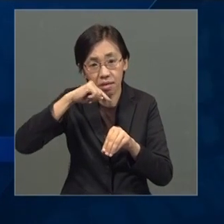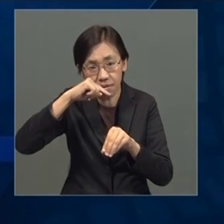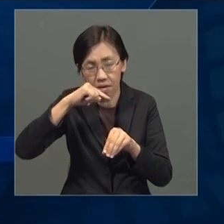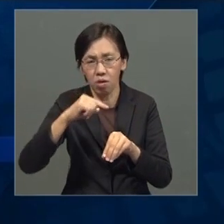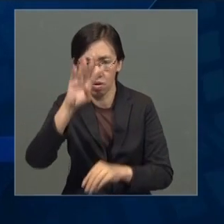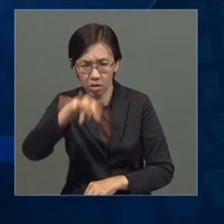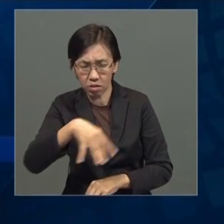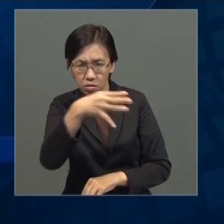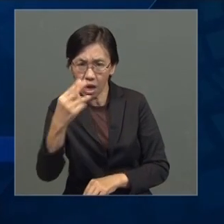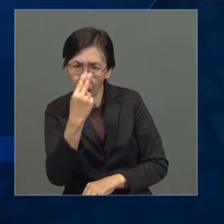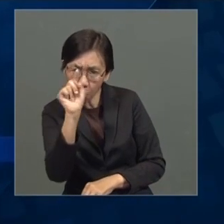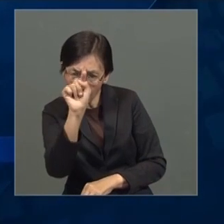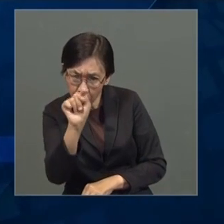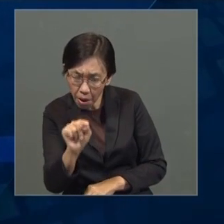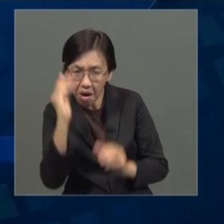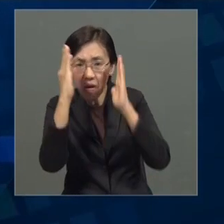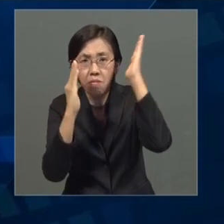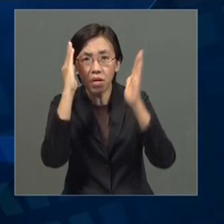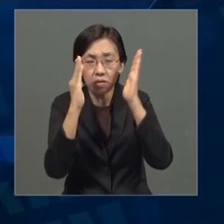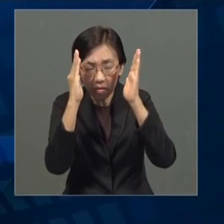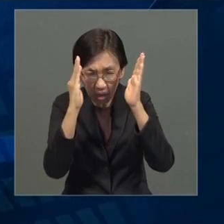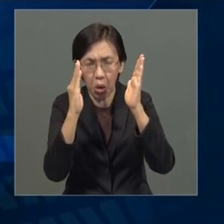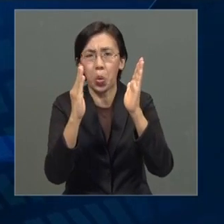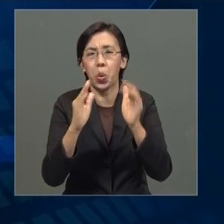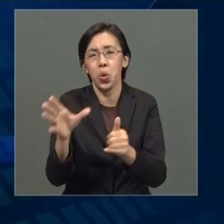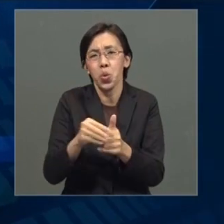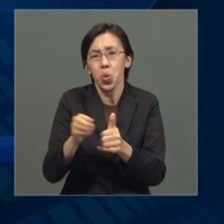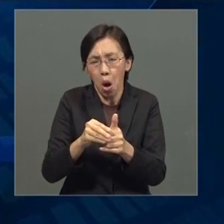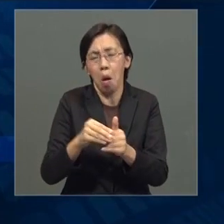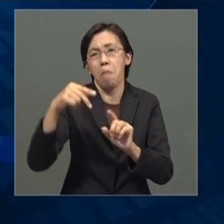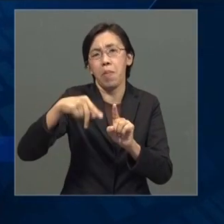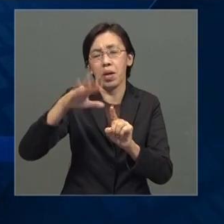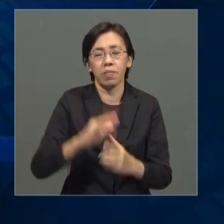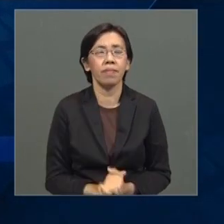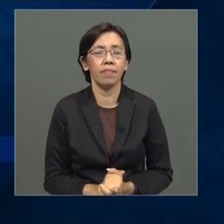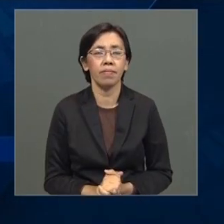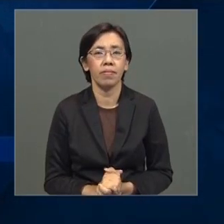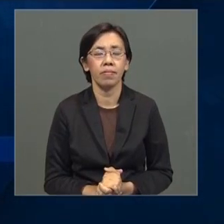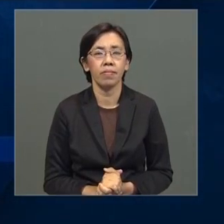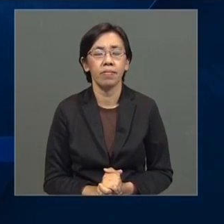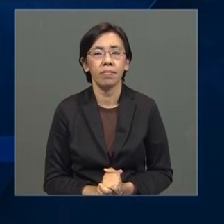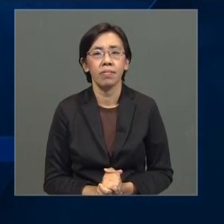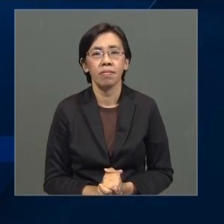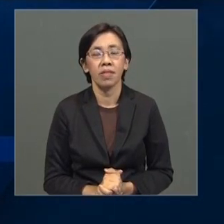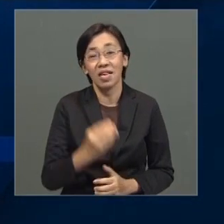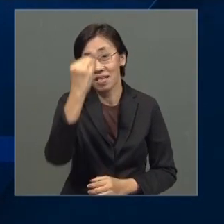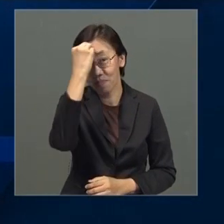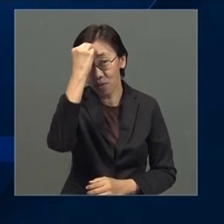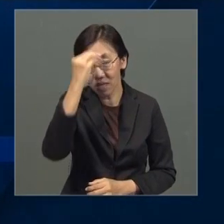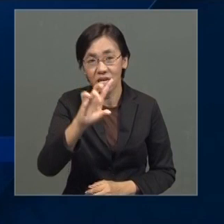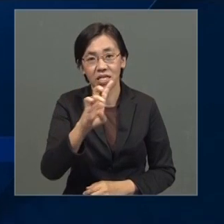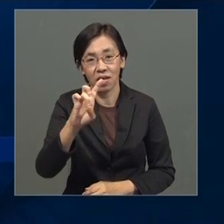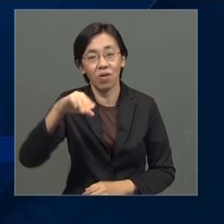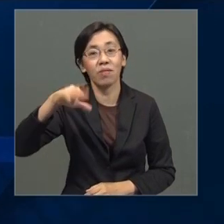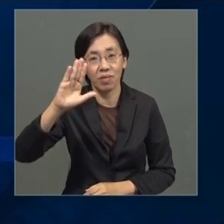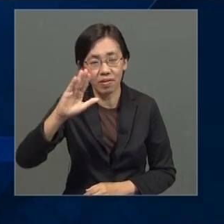ดตามอย่างใกล้ชิดนะคะมาเลเซียตัวเลขยังเป็นพันนะคะเช่นเดียวกันกับในส่วนของญี่ปุ่น700กว่